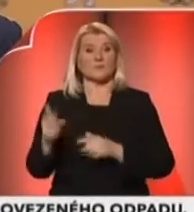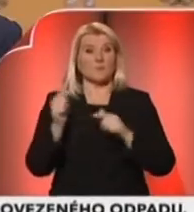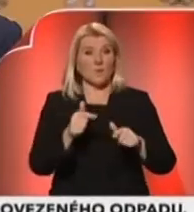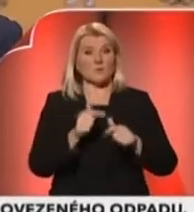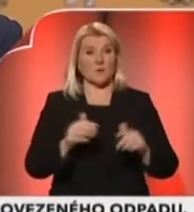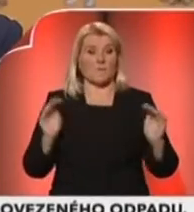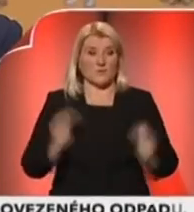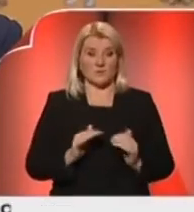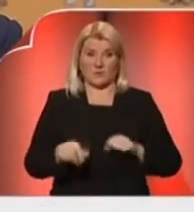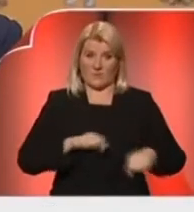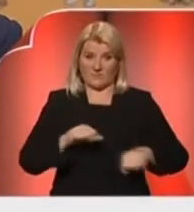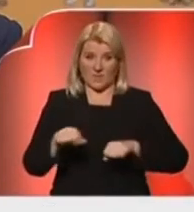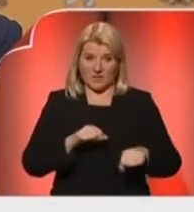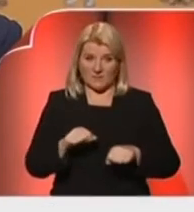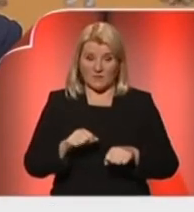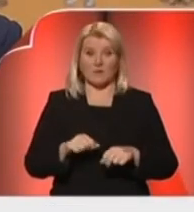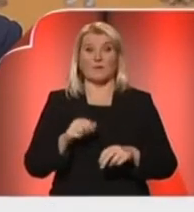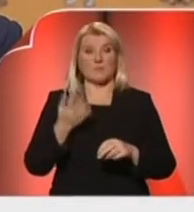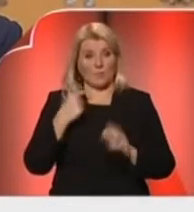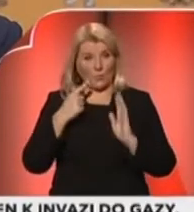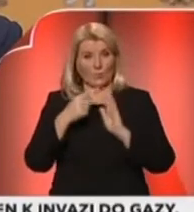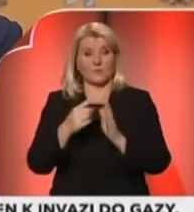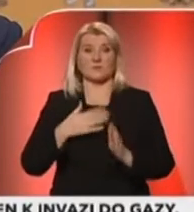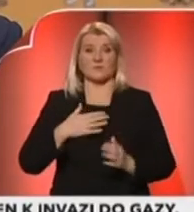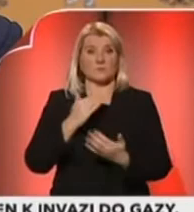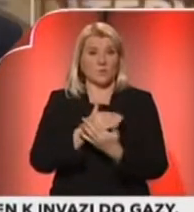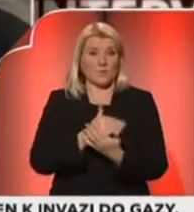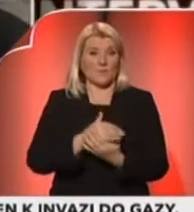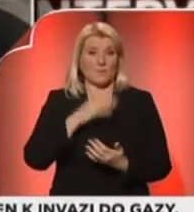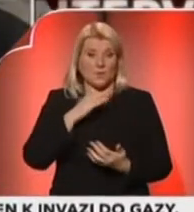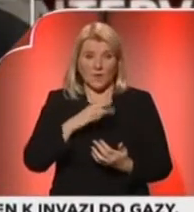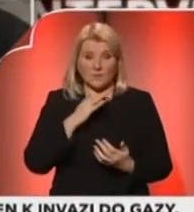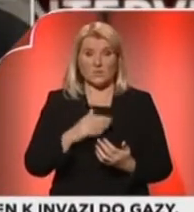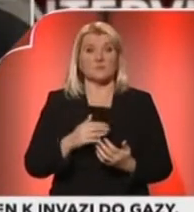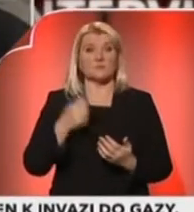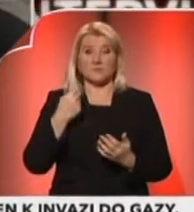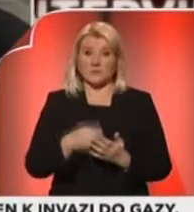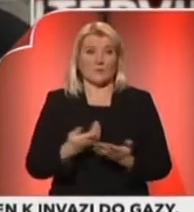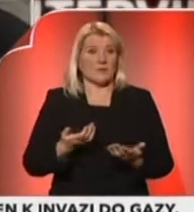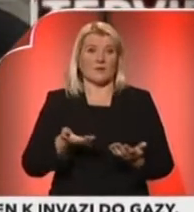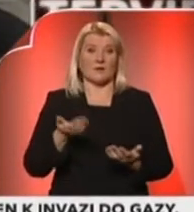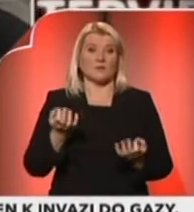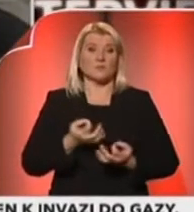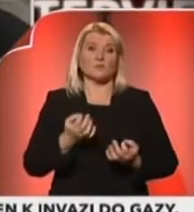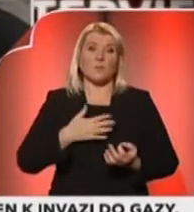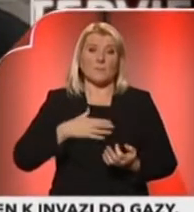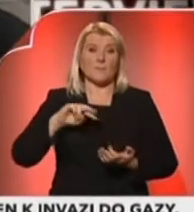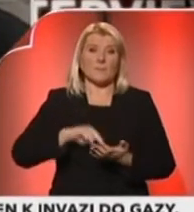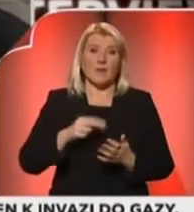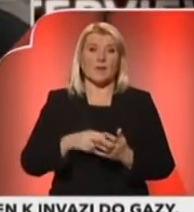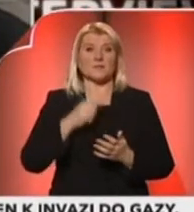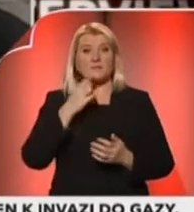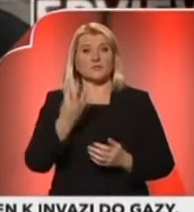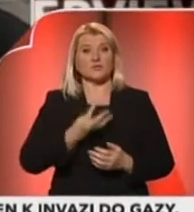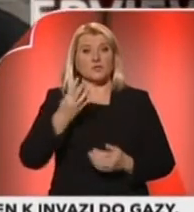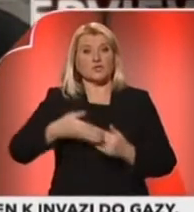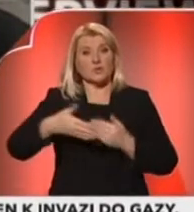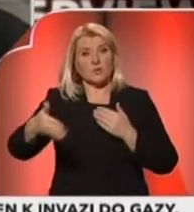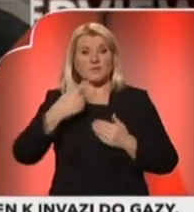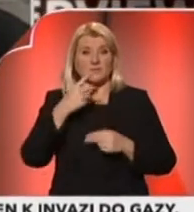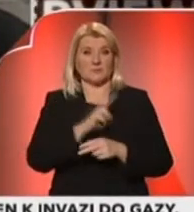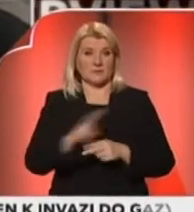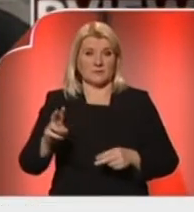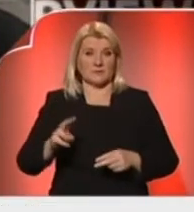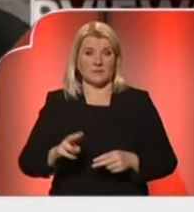menšinovou vládu a ukázali jsme jim i naše programové prohlášení, to znamená to, co chceme za 4 roky splnit. Tam